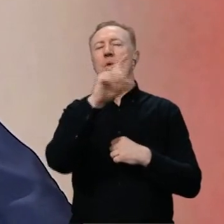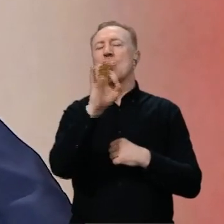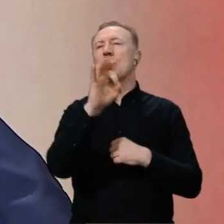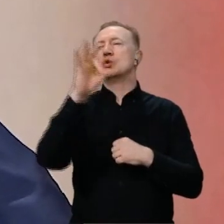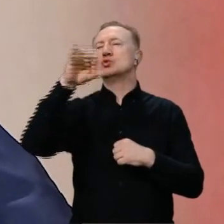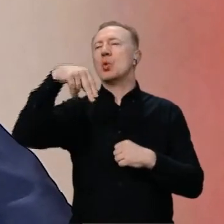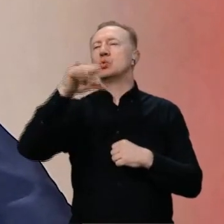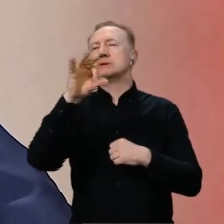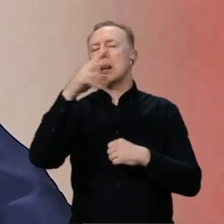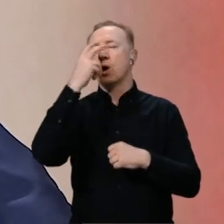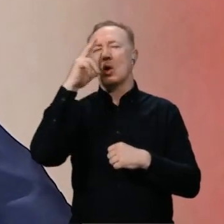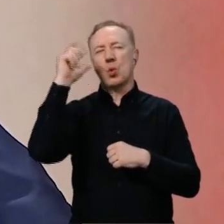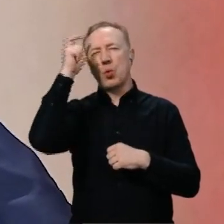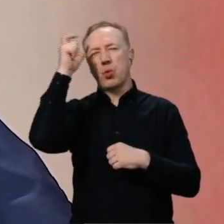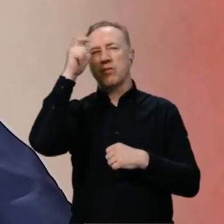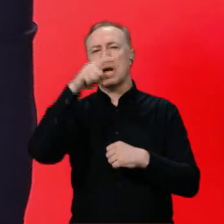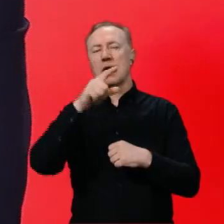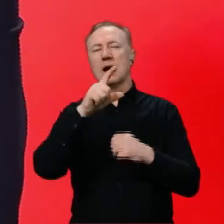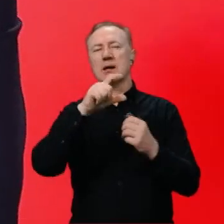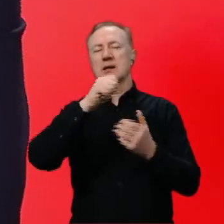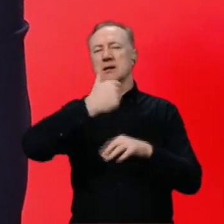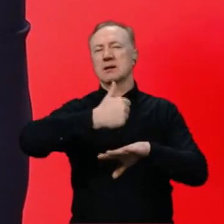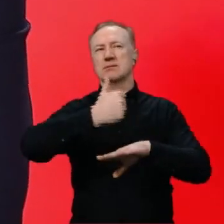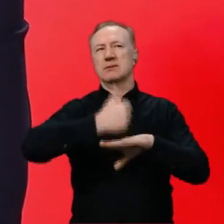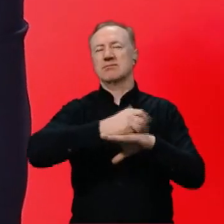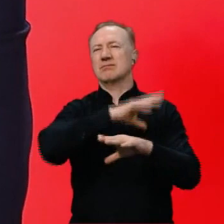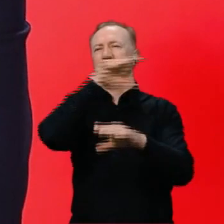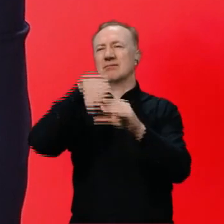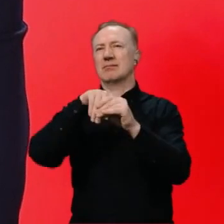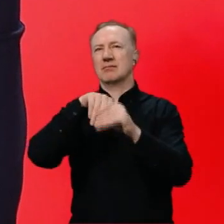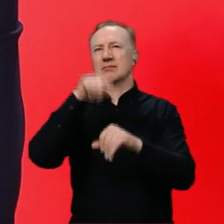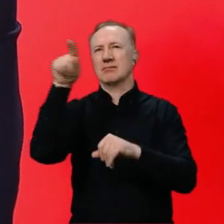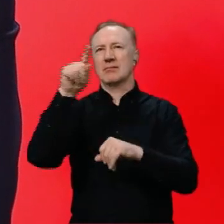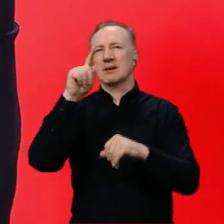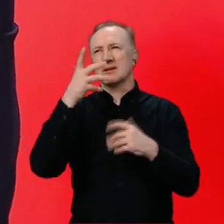objęcia stanowiska, kiedy ma ważny kontrakt. I co, ja myślę, co z tym zrobić? Ja myślę, że to jest...